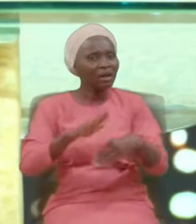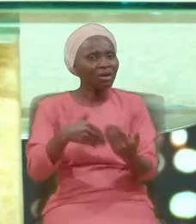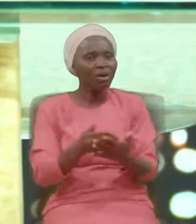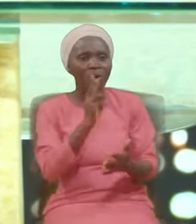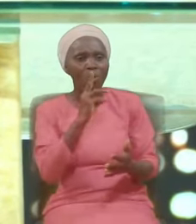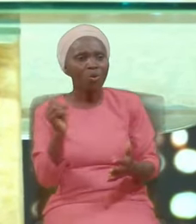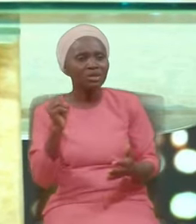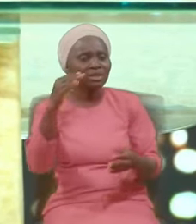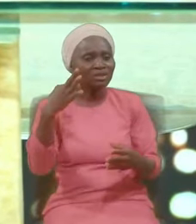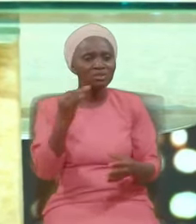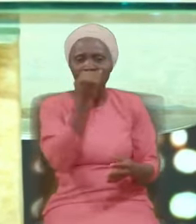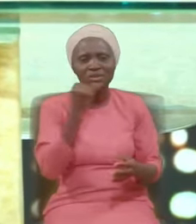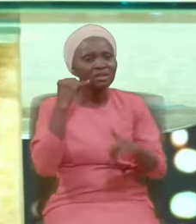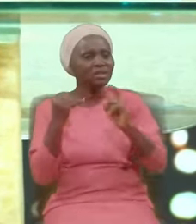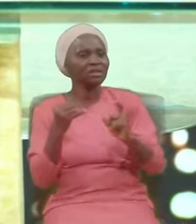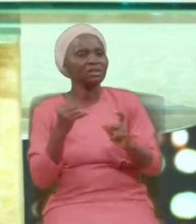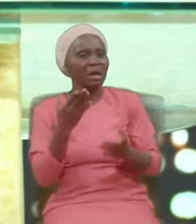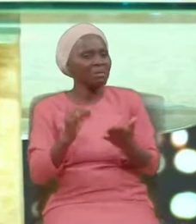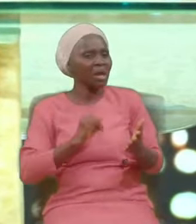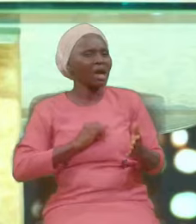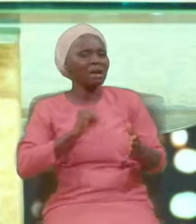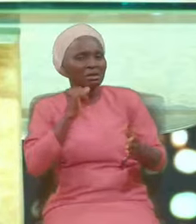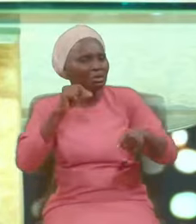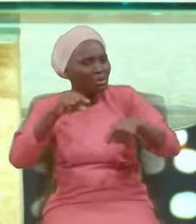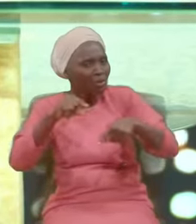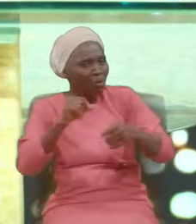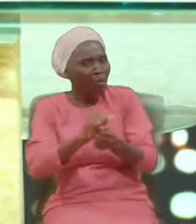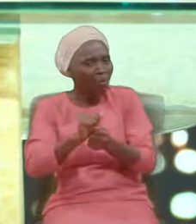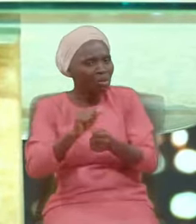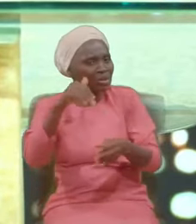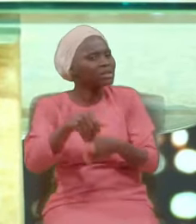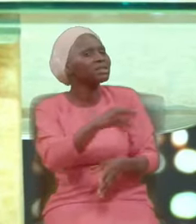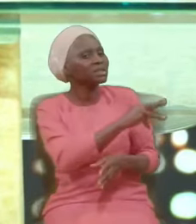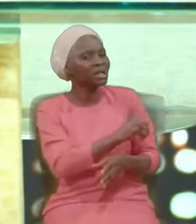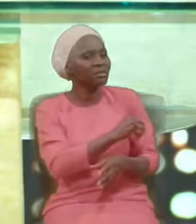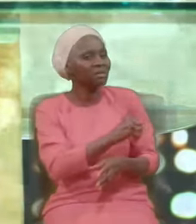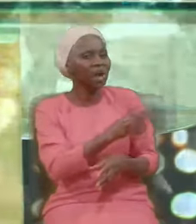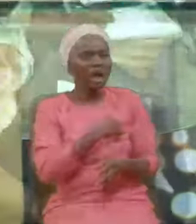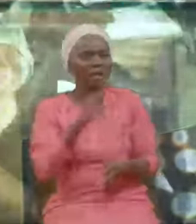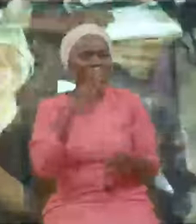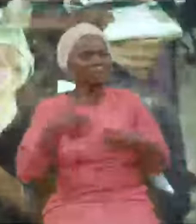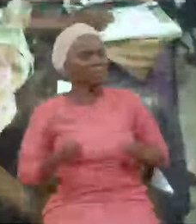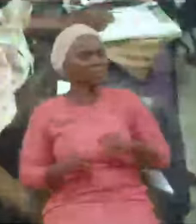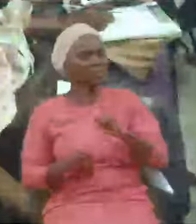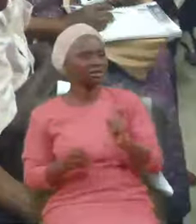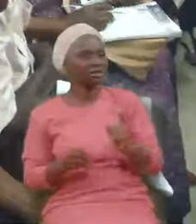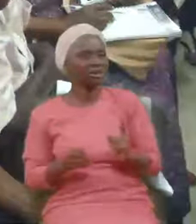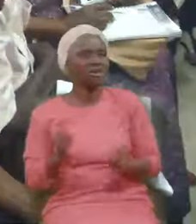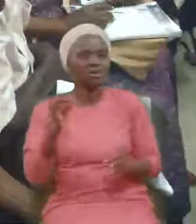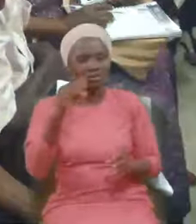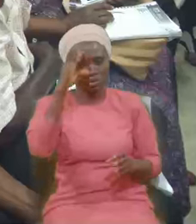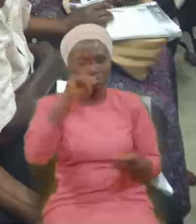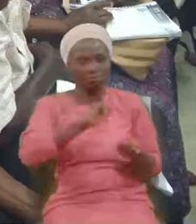et partait avec furie. Cela n'a pas éliminé la solution. La solution vient. Je dis